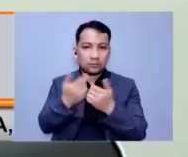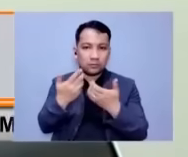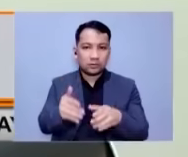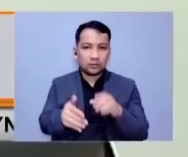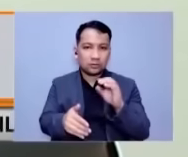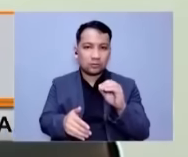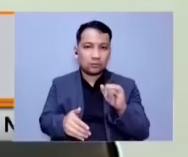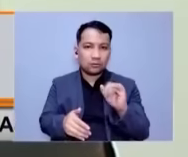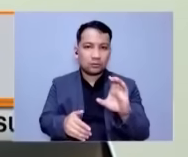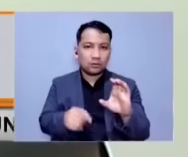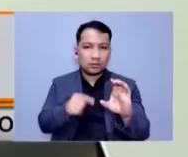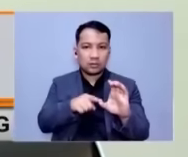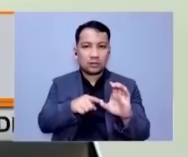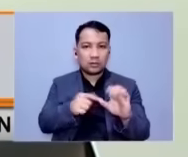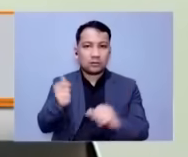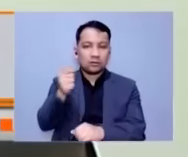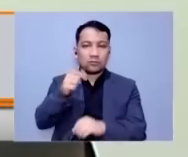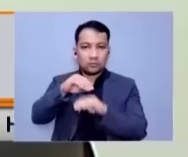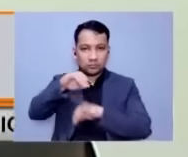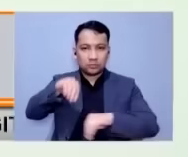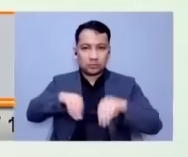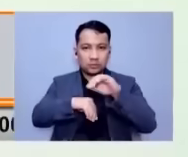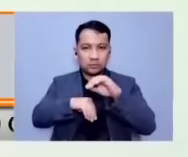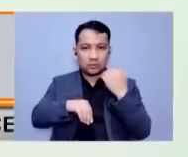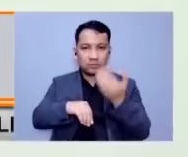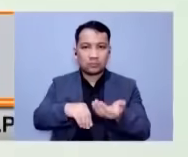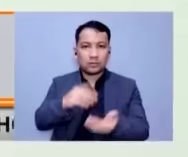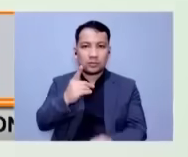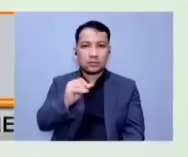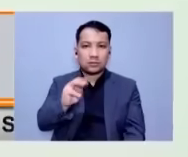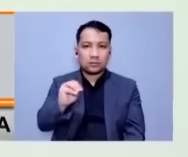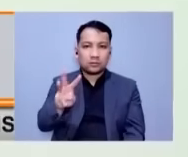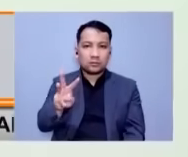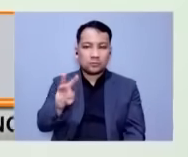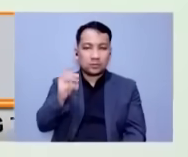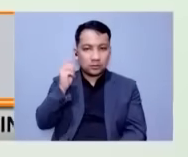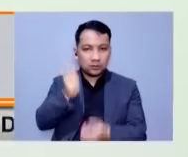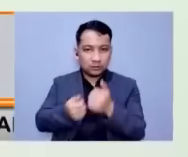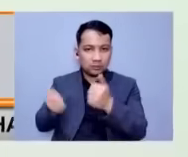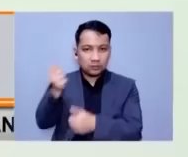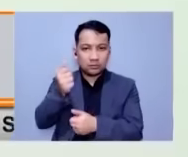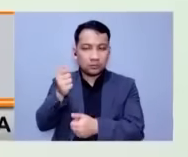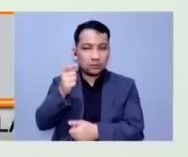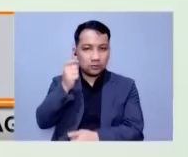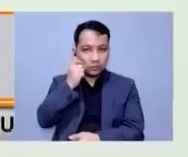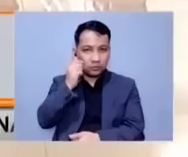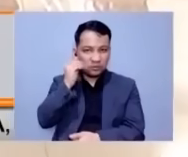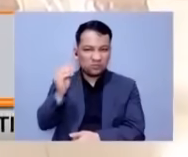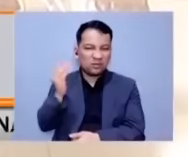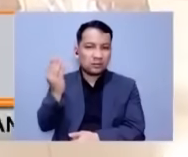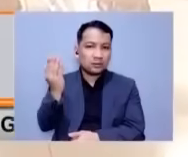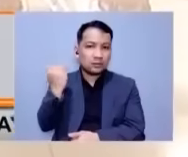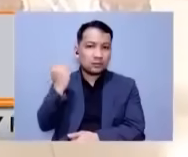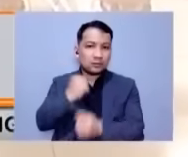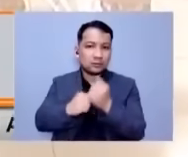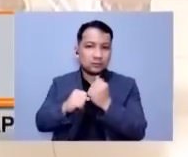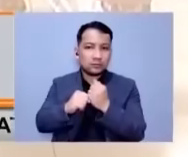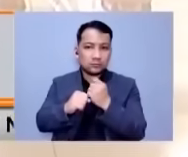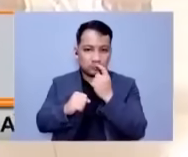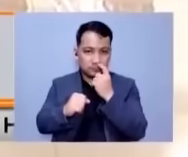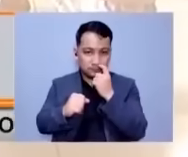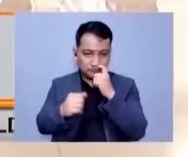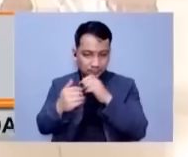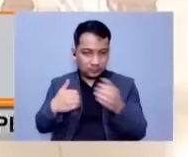ahensya. Siya ang pumalit sa yumaong DMW Secretary na si Toots Ople noong nakaraang taon. Bago